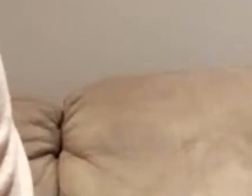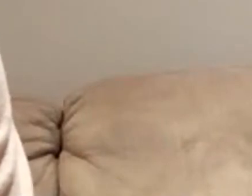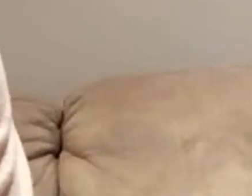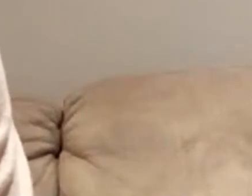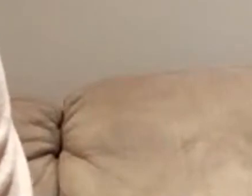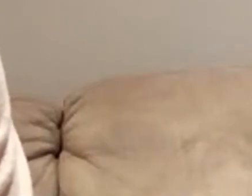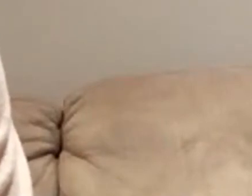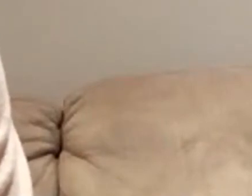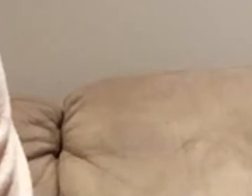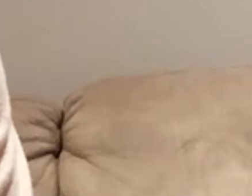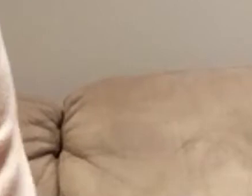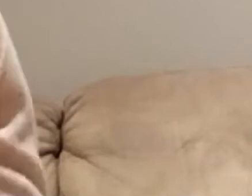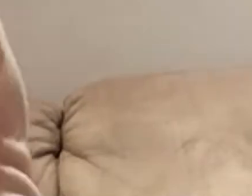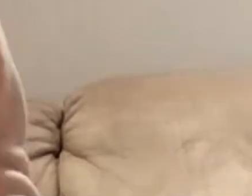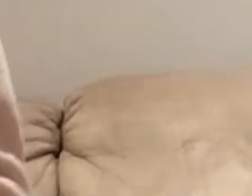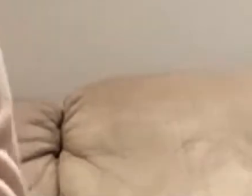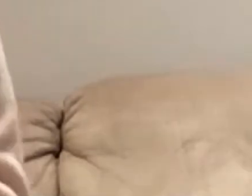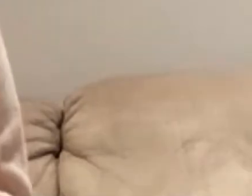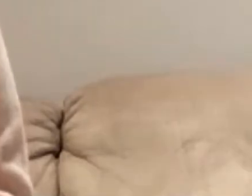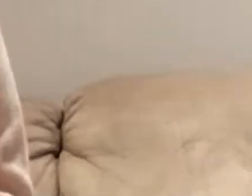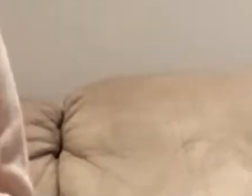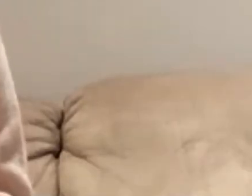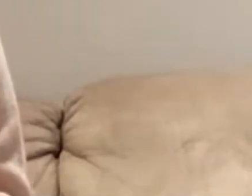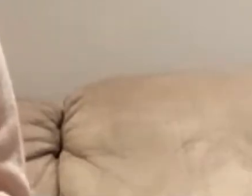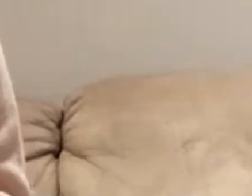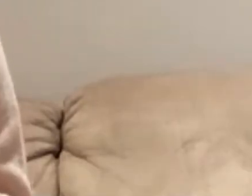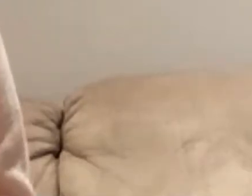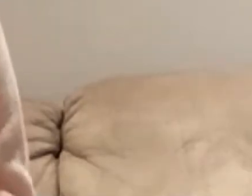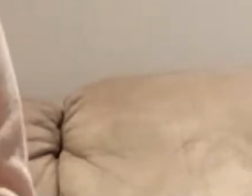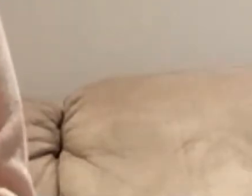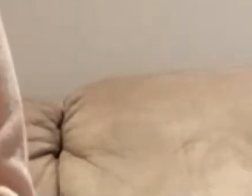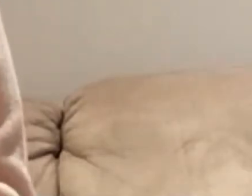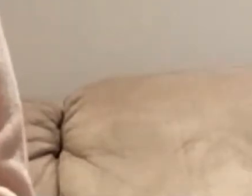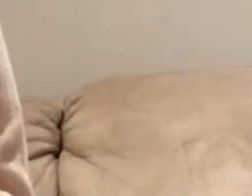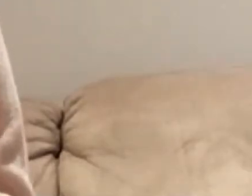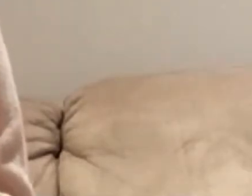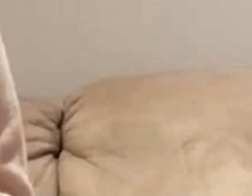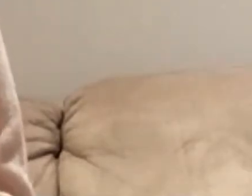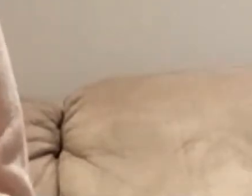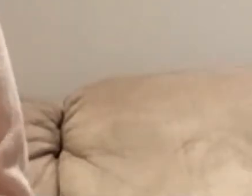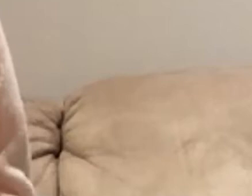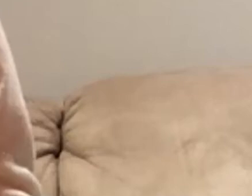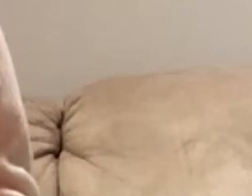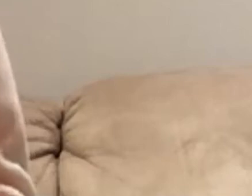intègre avec, avec notre essence, puis aller dans cette direction-là. Puis après,